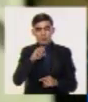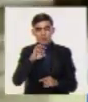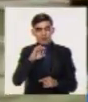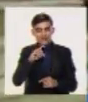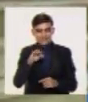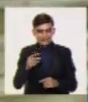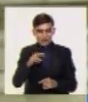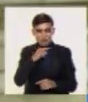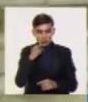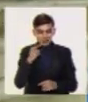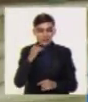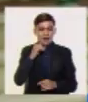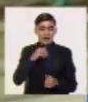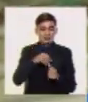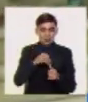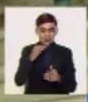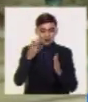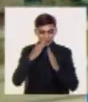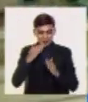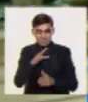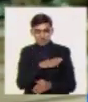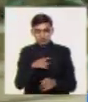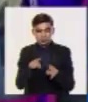Ресей, Әзербайжан, Армения, Таулы Қарабақтағы